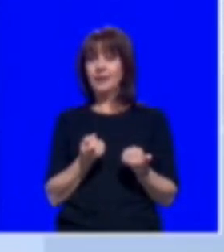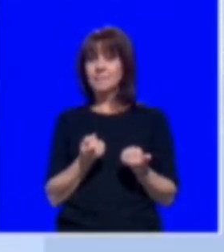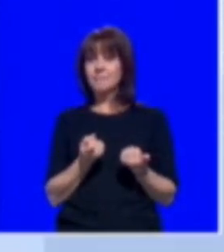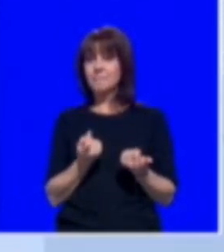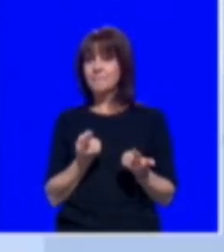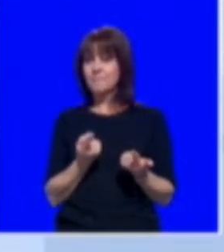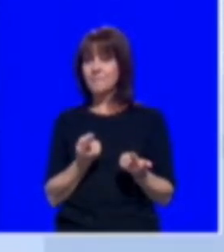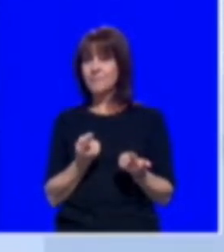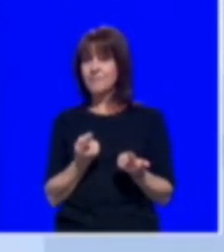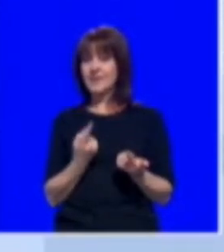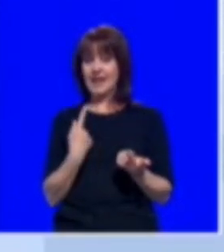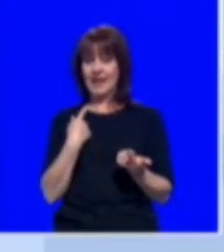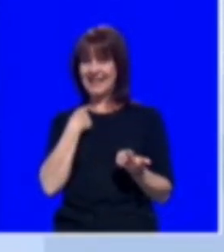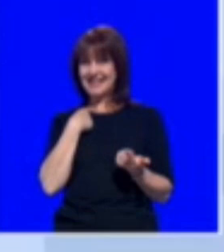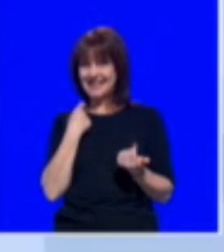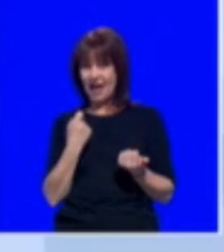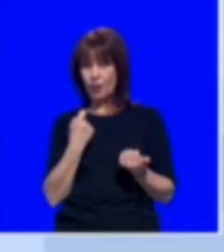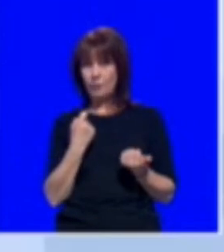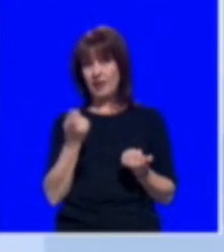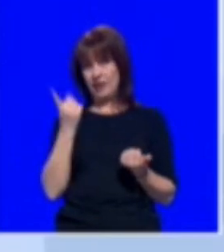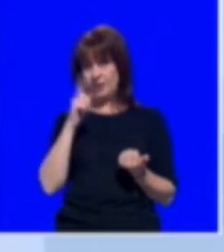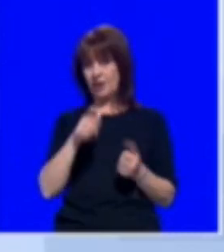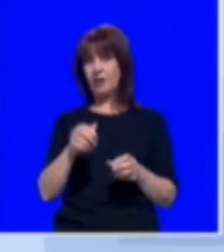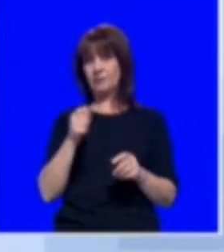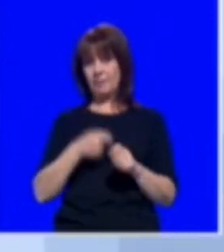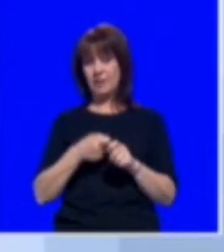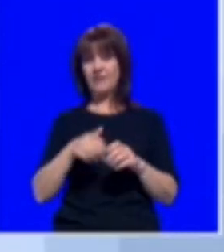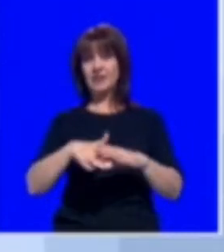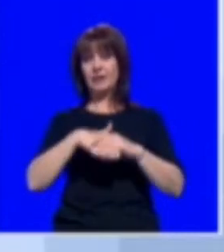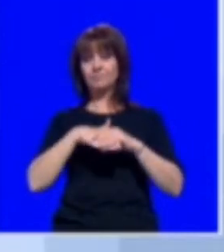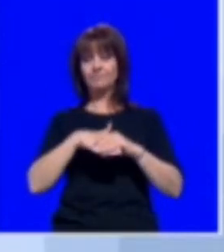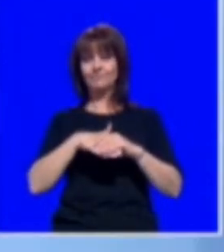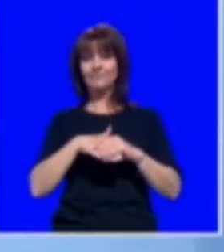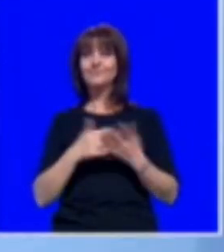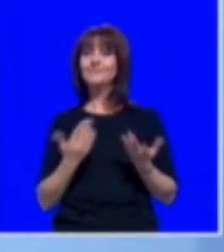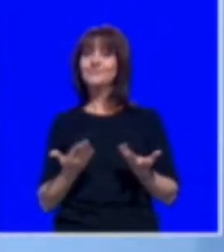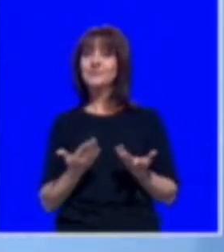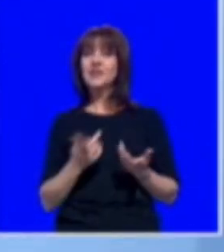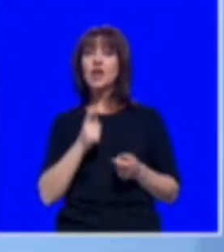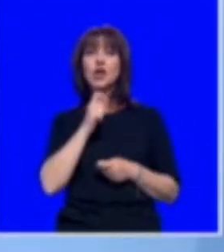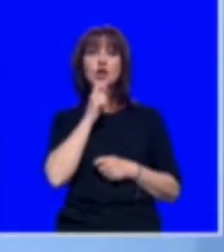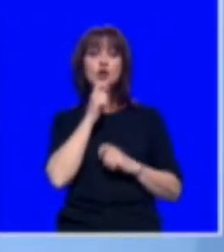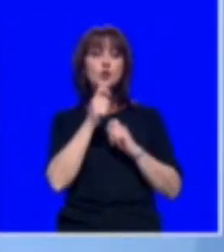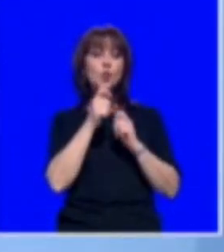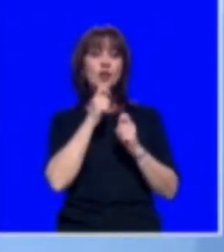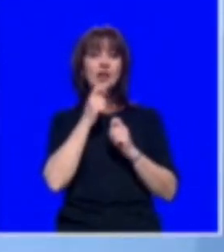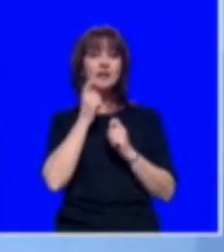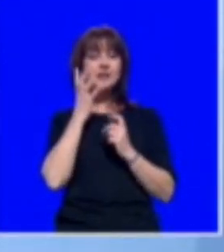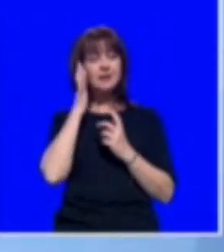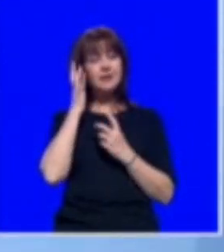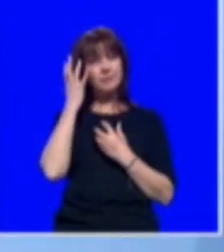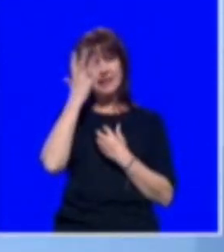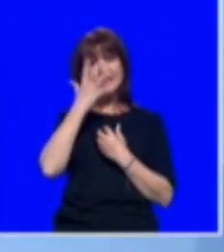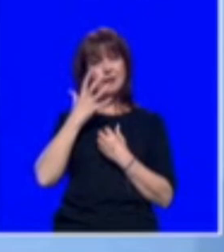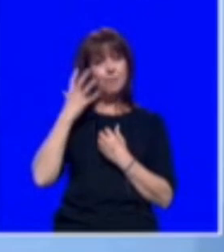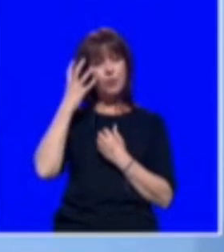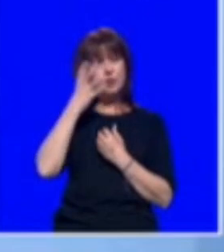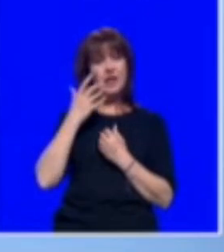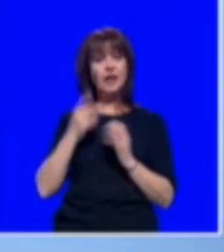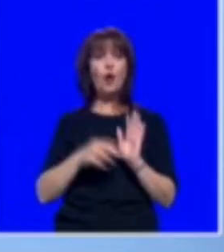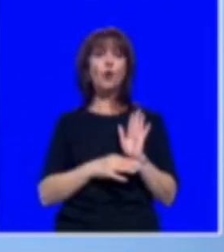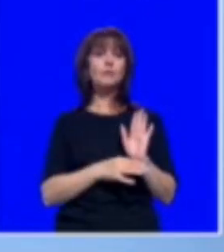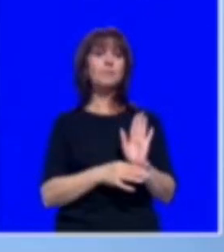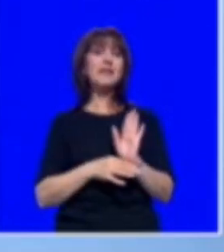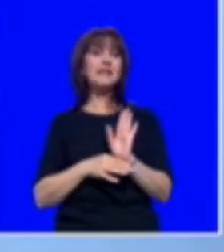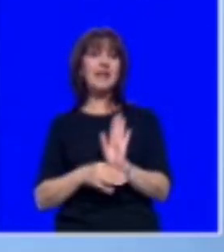ли загуба и ще му стиснете ли ръката? Иронията е в това, че журналистите бяха заблудени от представителя